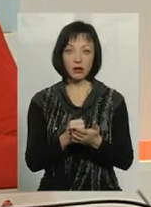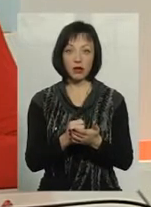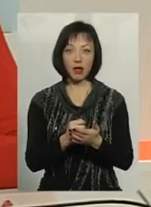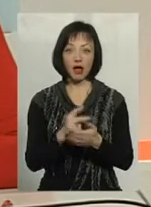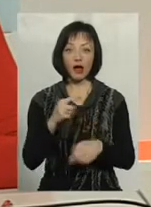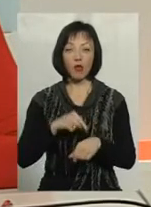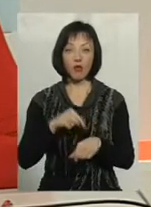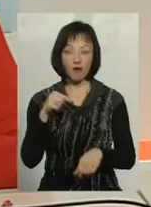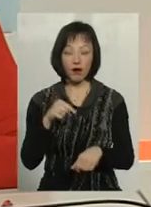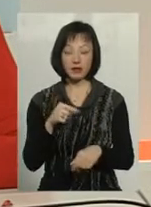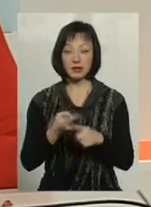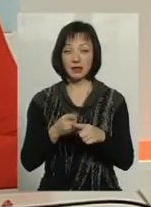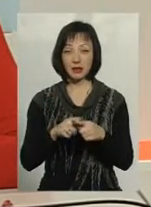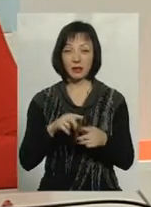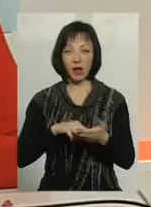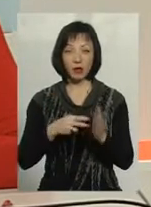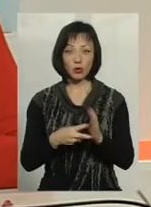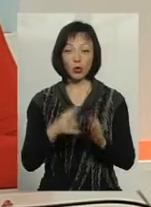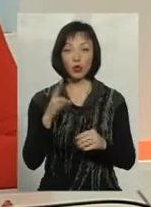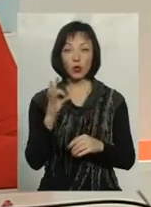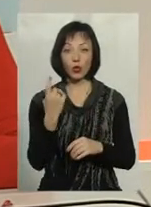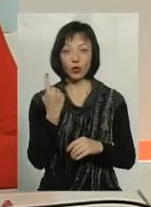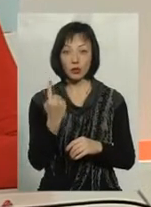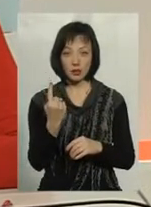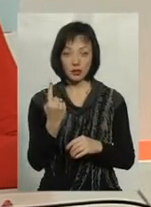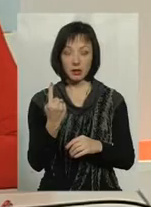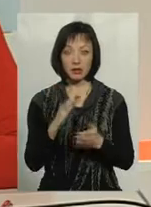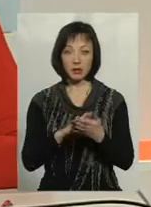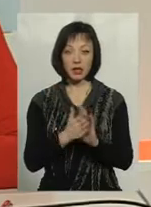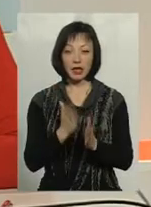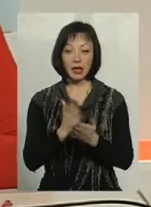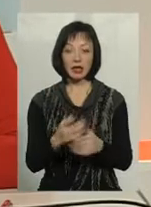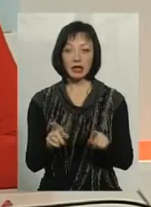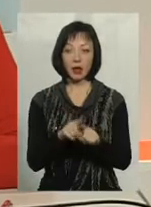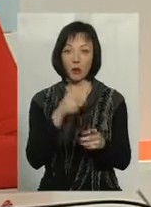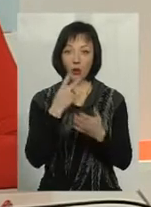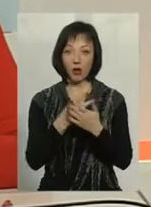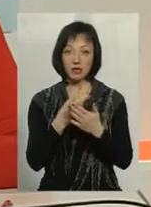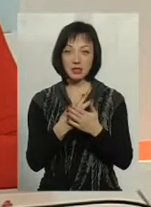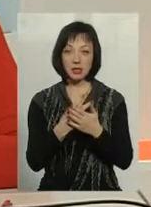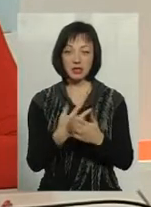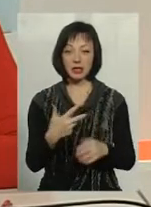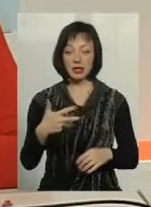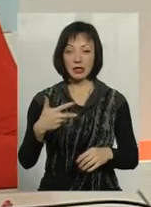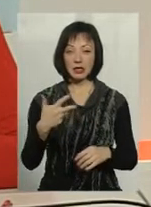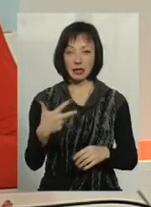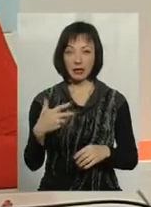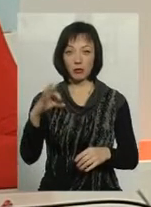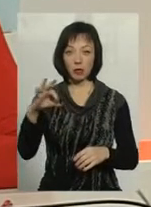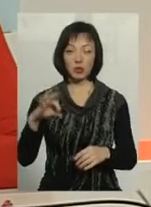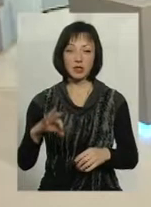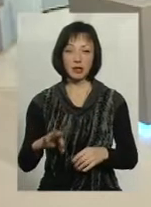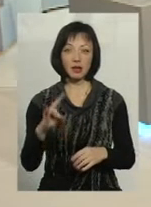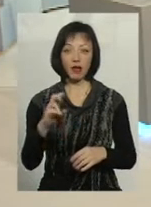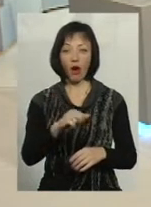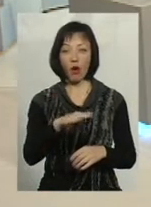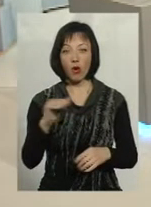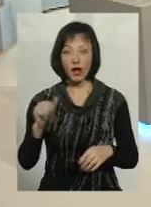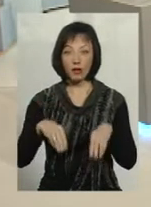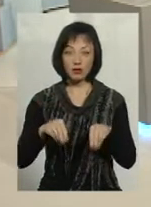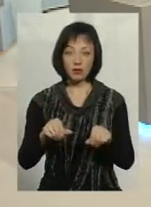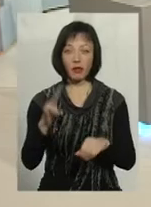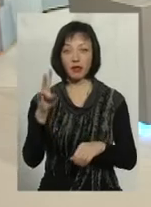десятеро, як той закон обійти? Раз. А друга ситуація, якщо ми бачимо, що все-таки нас так притискає, то ми піднімаємо питання. Про те, що ви